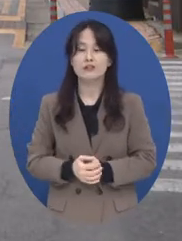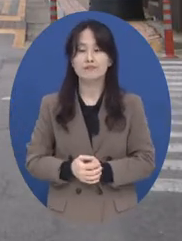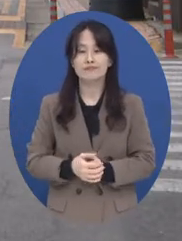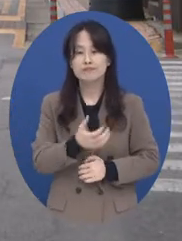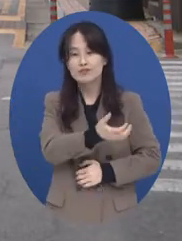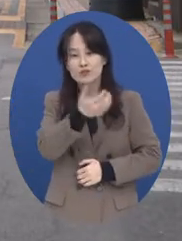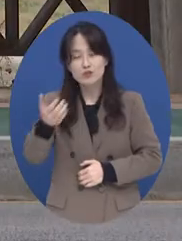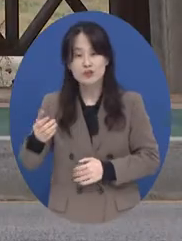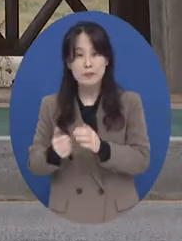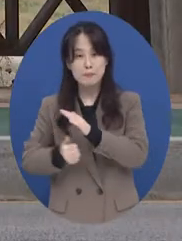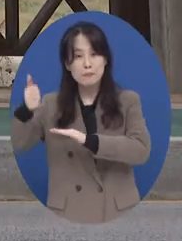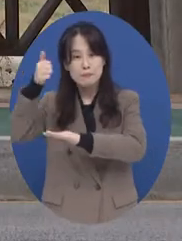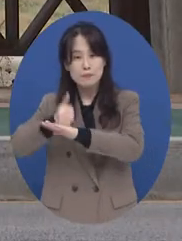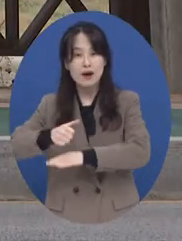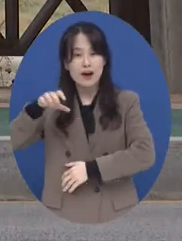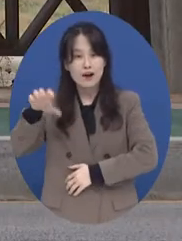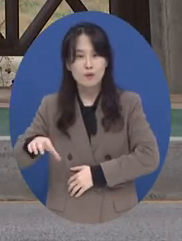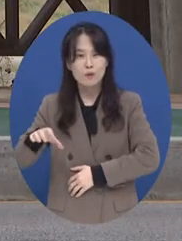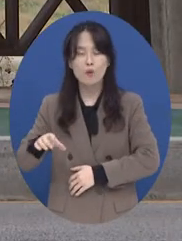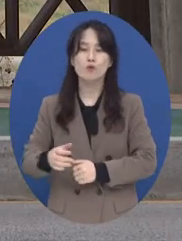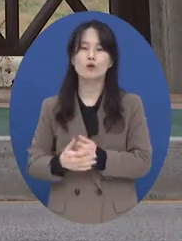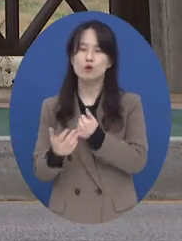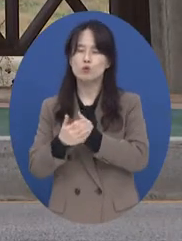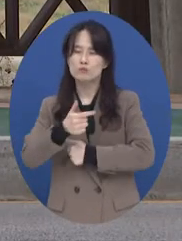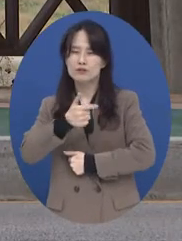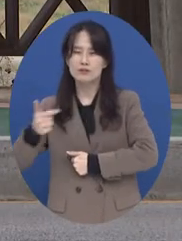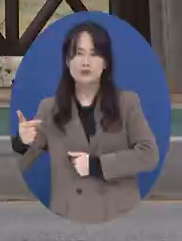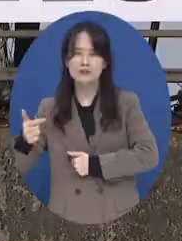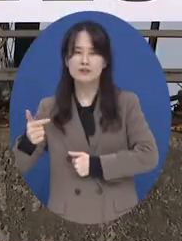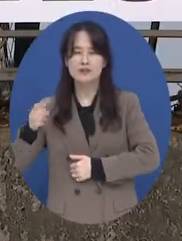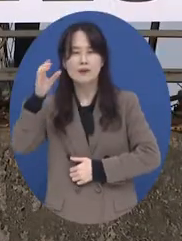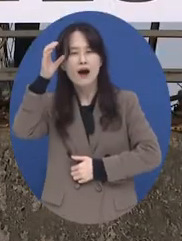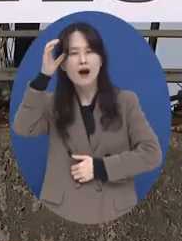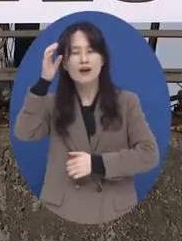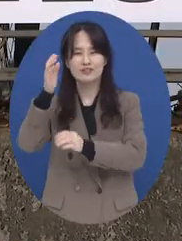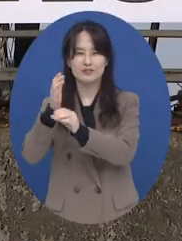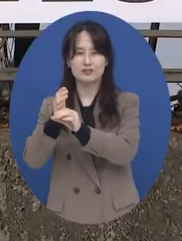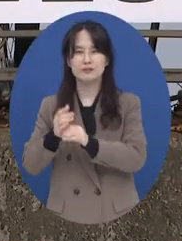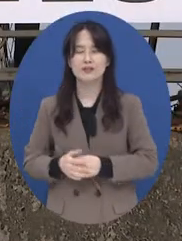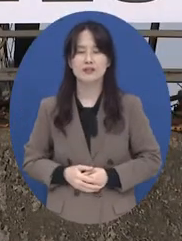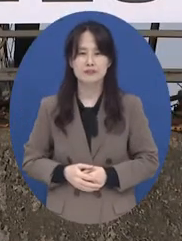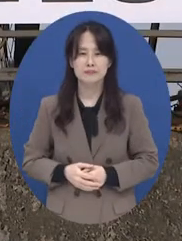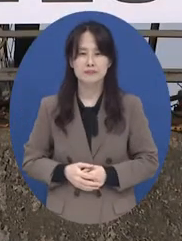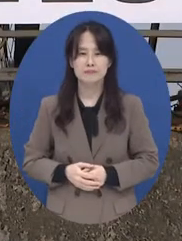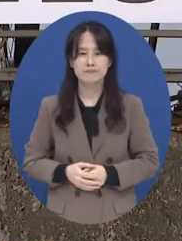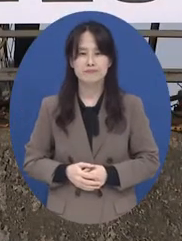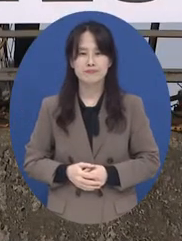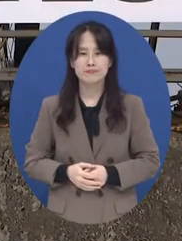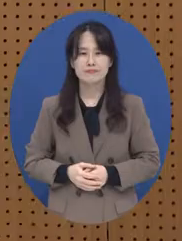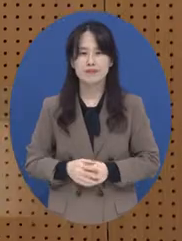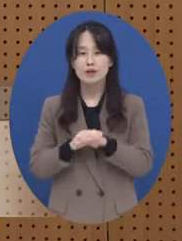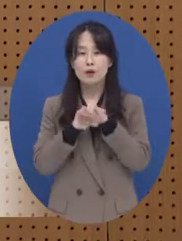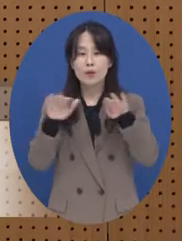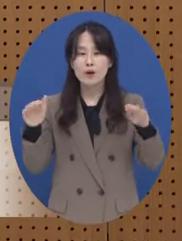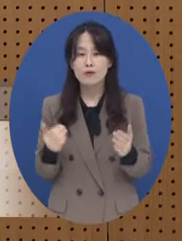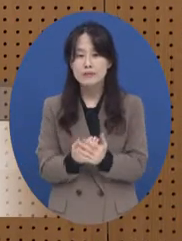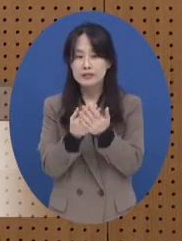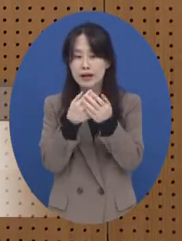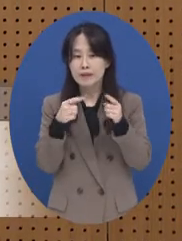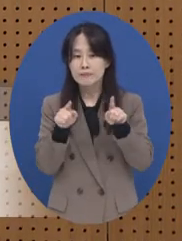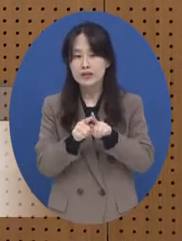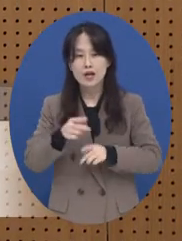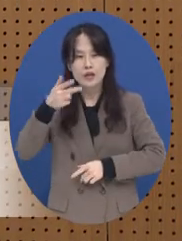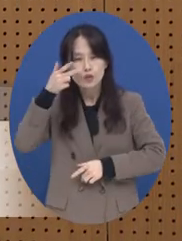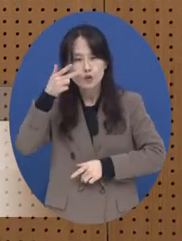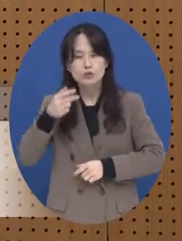유치에 성공한 지자체들 모두 지역에 도움이 크게 될 것이라며 기대하고 있습니다. 경기도 균형 발전과